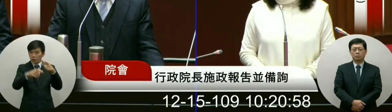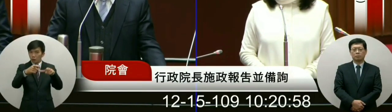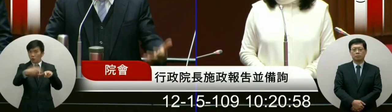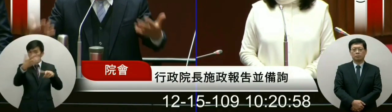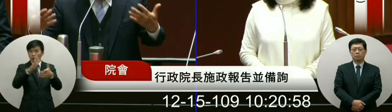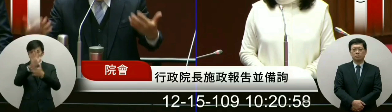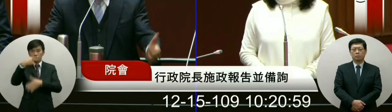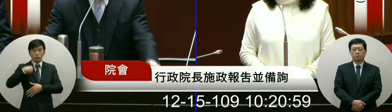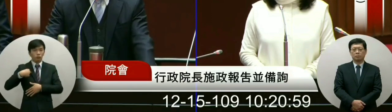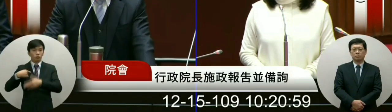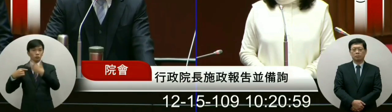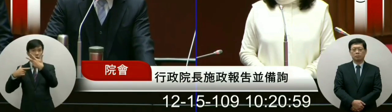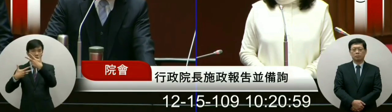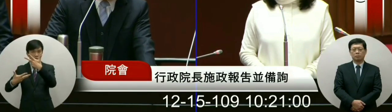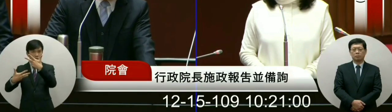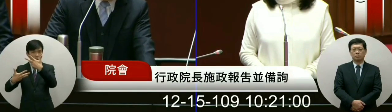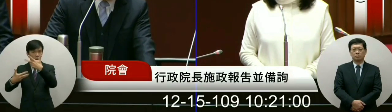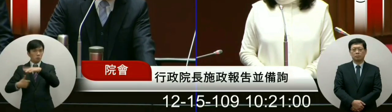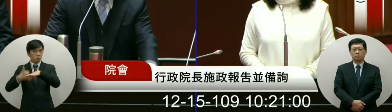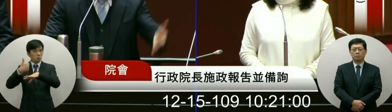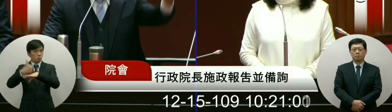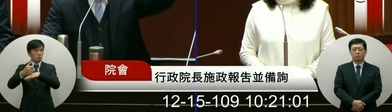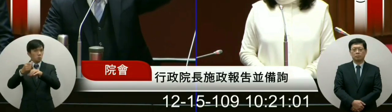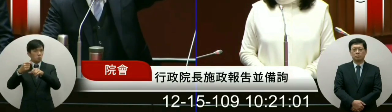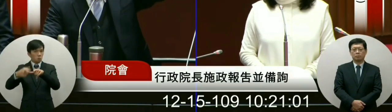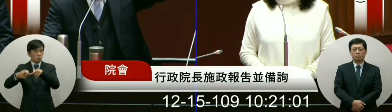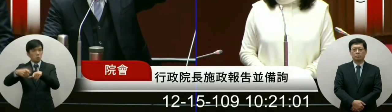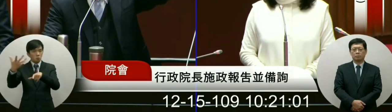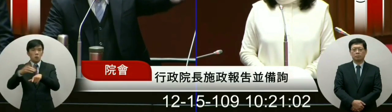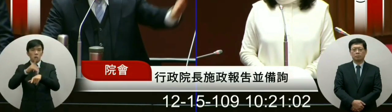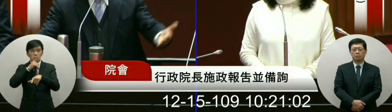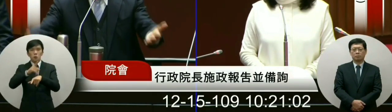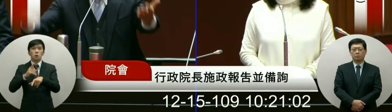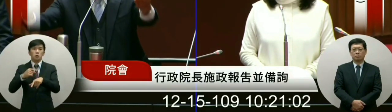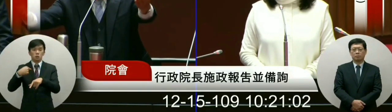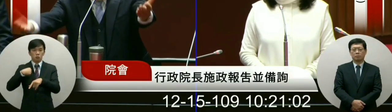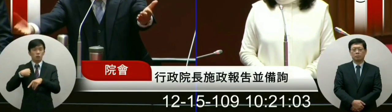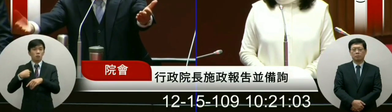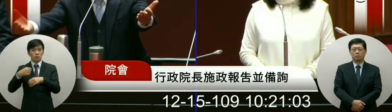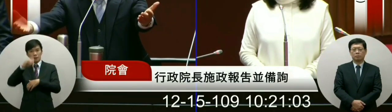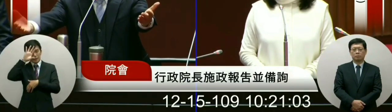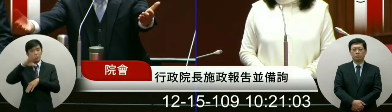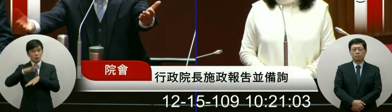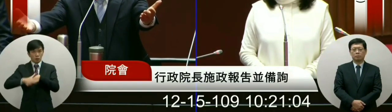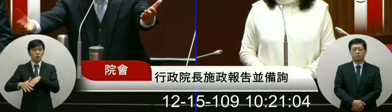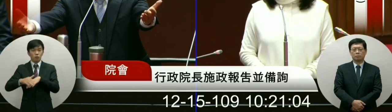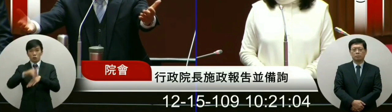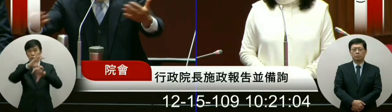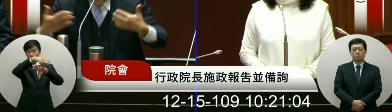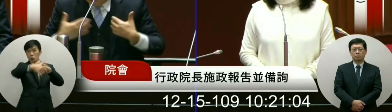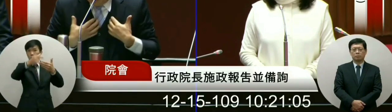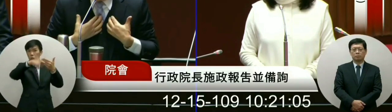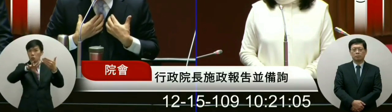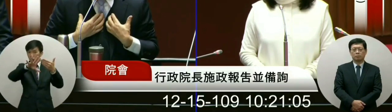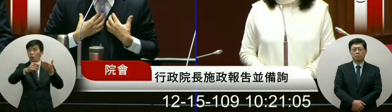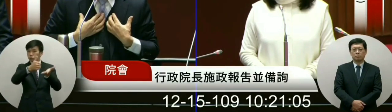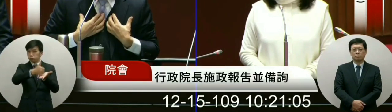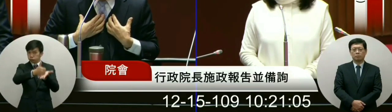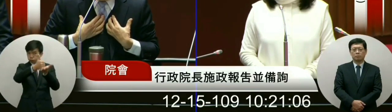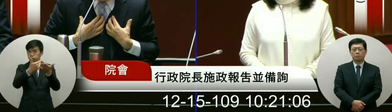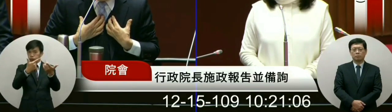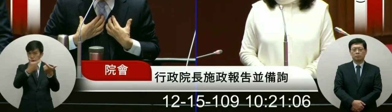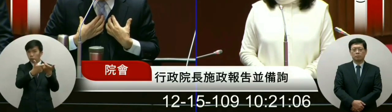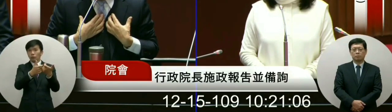说，民进党是个理性的政党，国际标准出来我们尊重，我们也会继